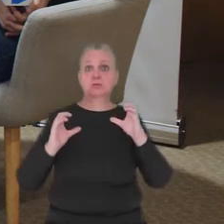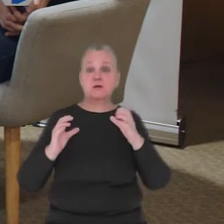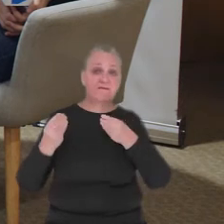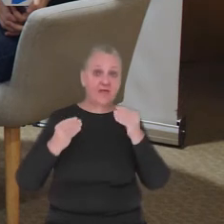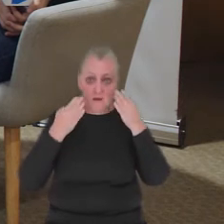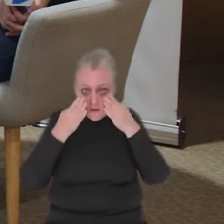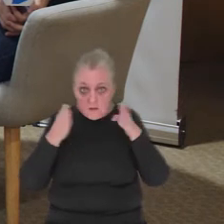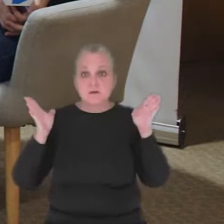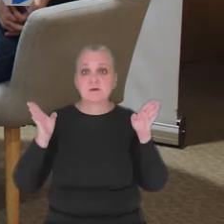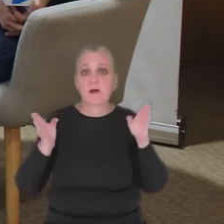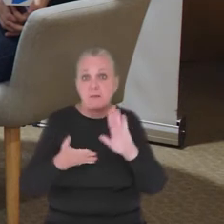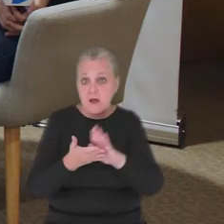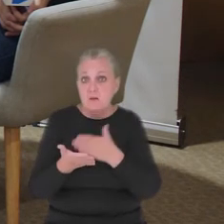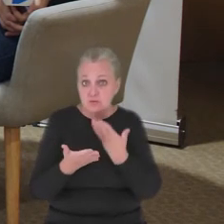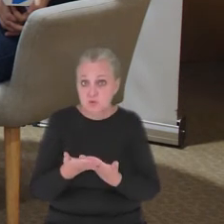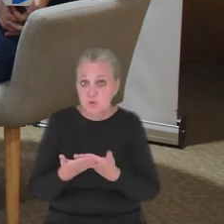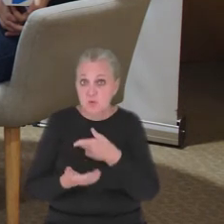klapki,